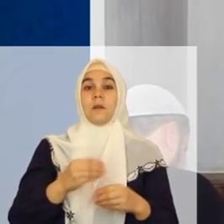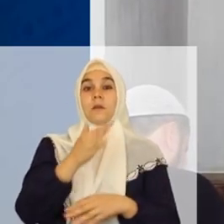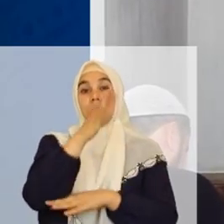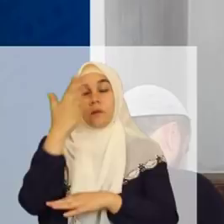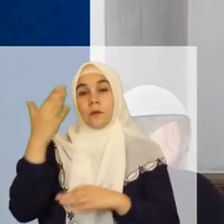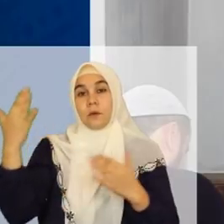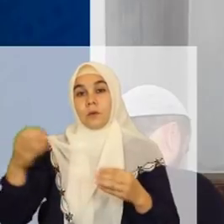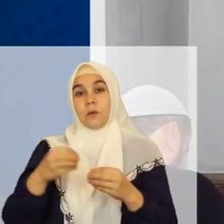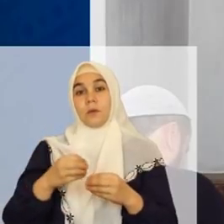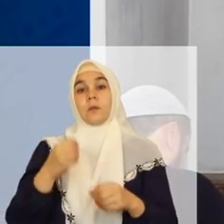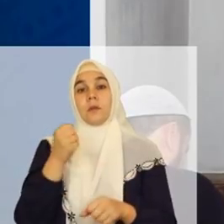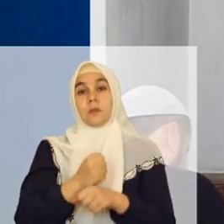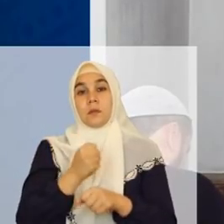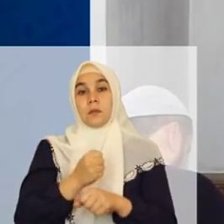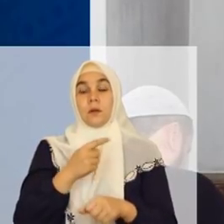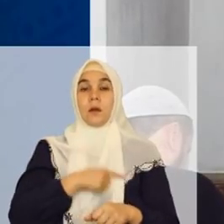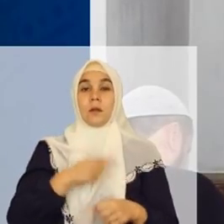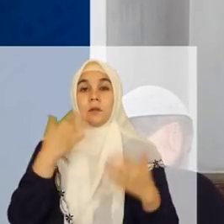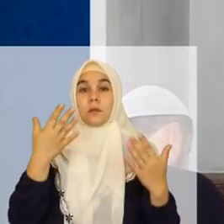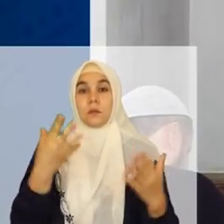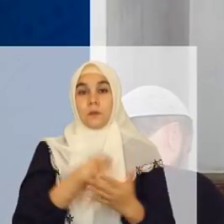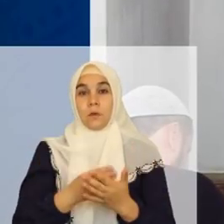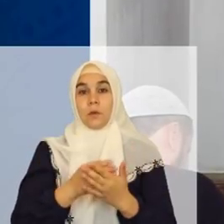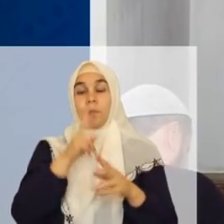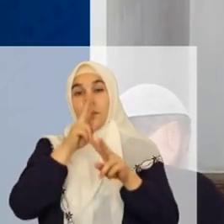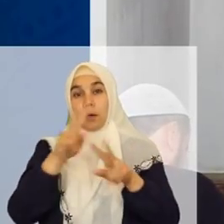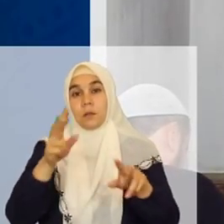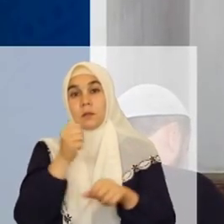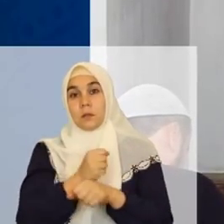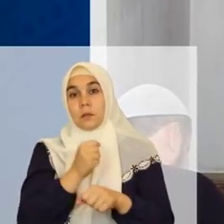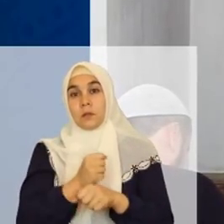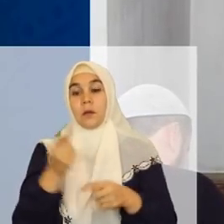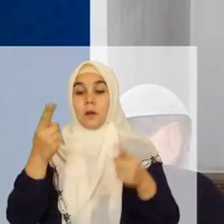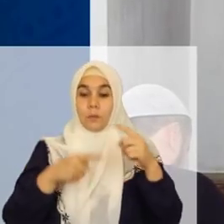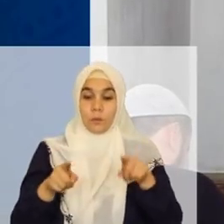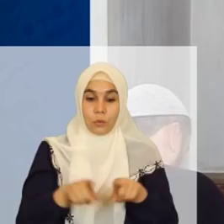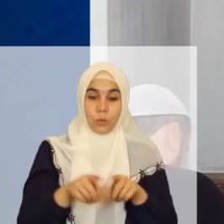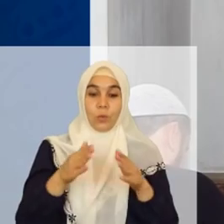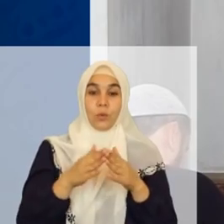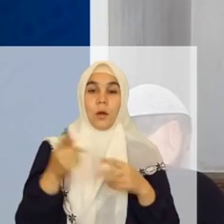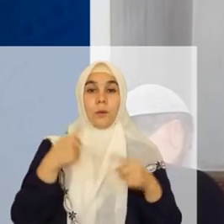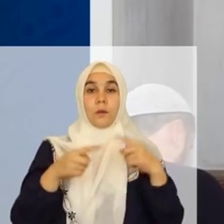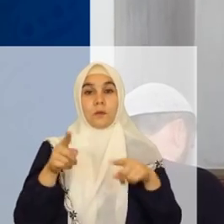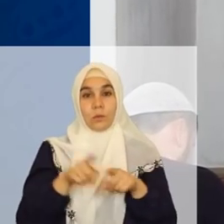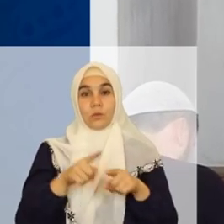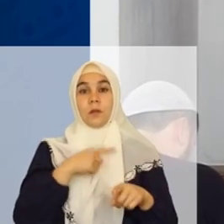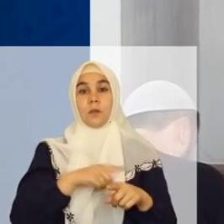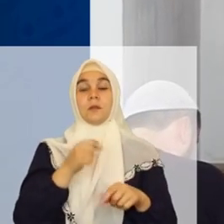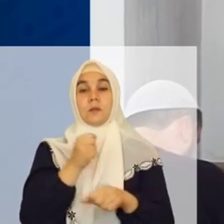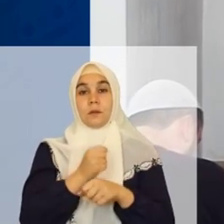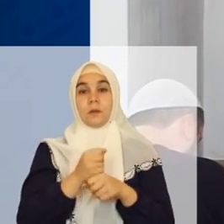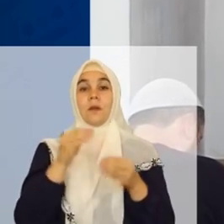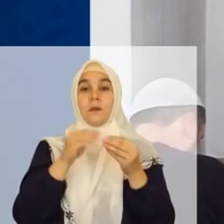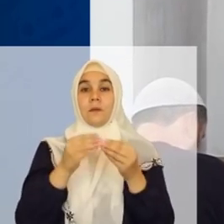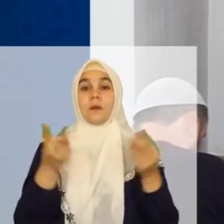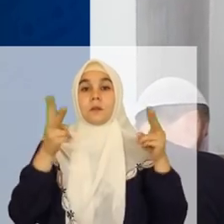dunyosiga yaxshi axloq namunalarini ko'rsatdimi? Endi bu yoqqa kelganda ham ana shu axloqi davom etishi kerak bo'ladi.